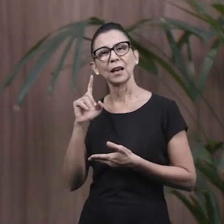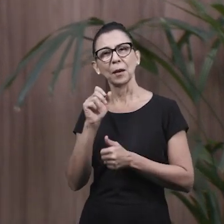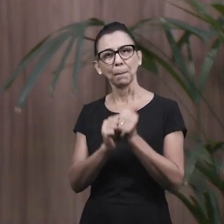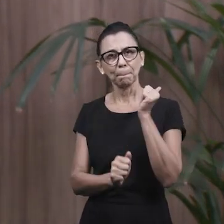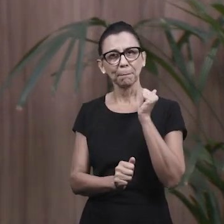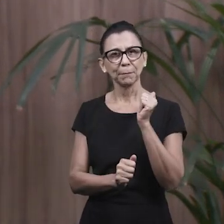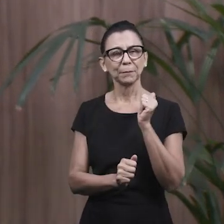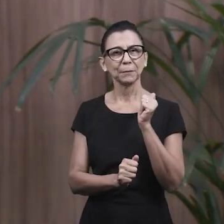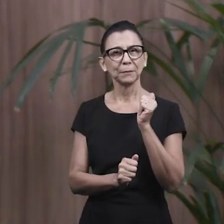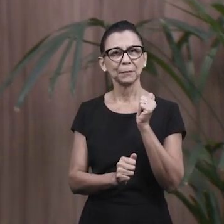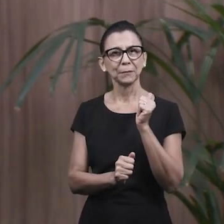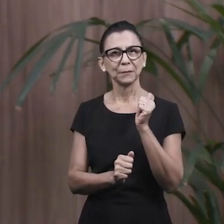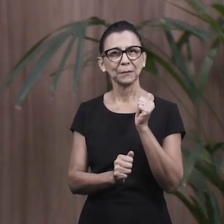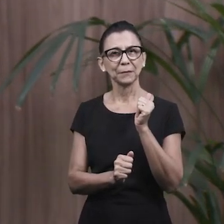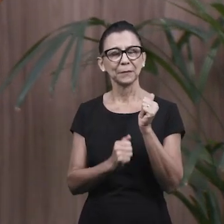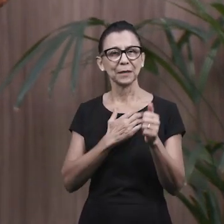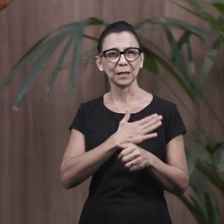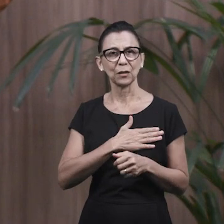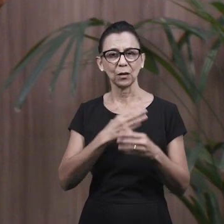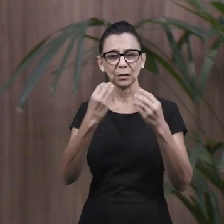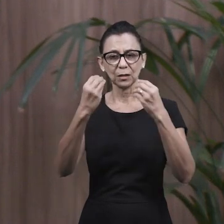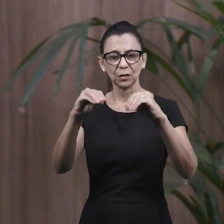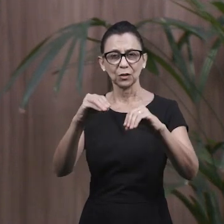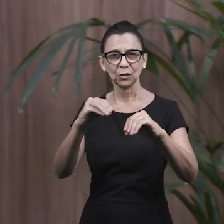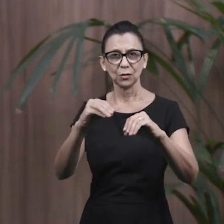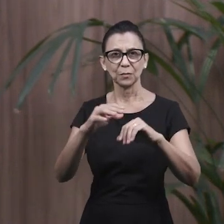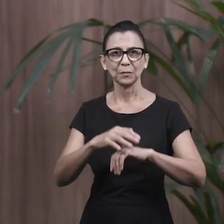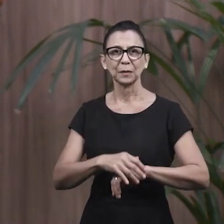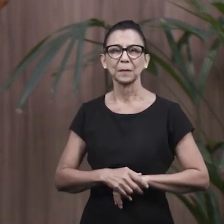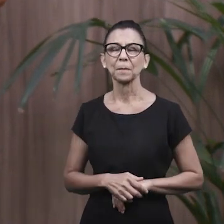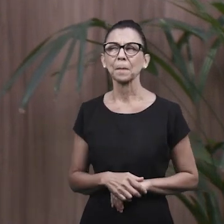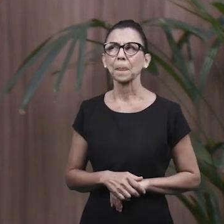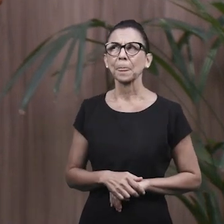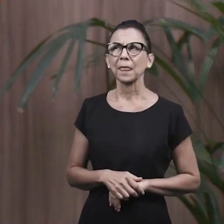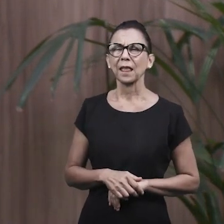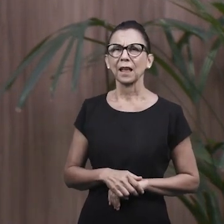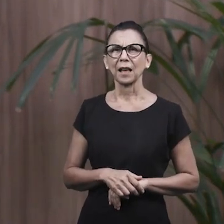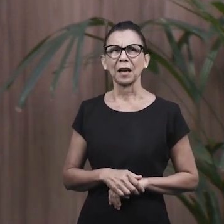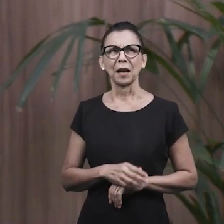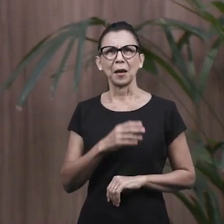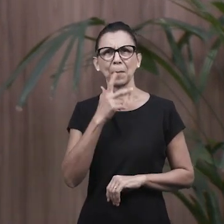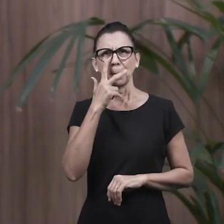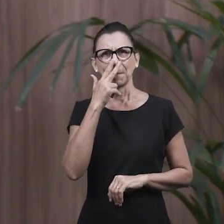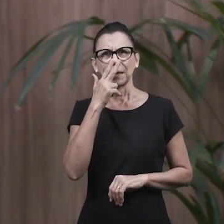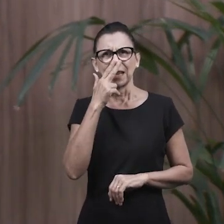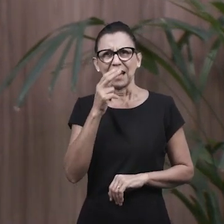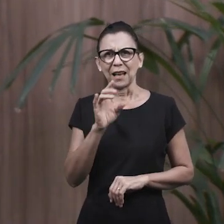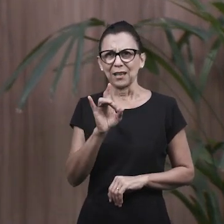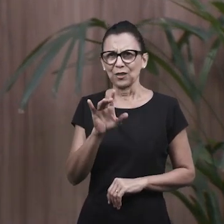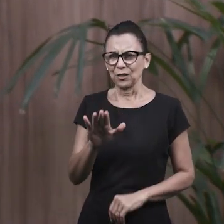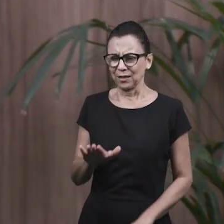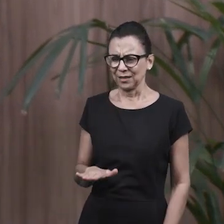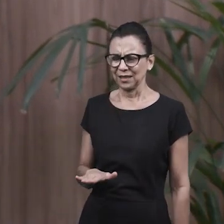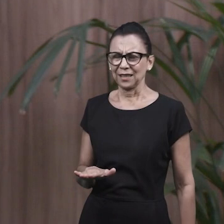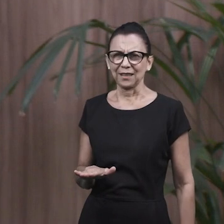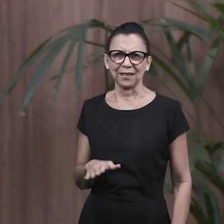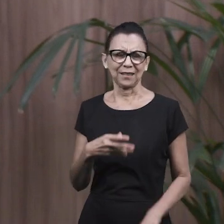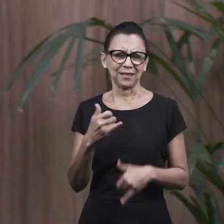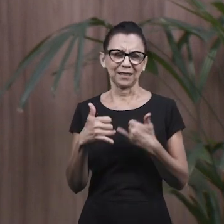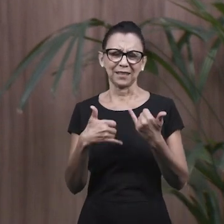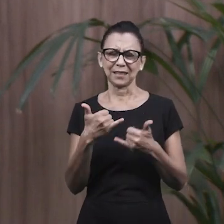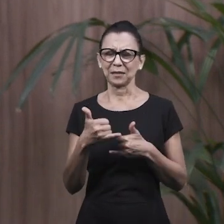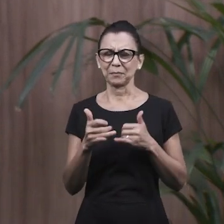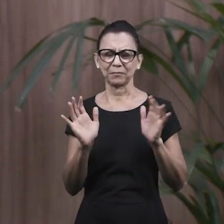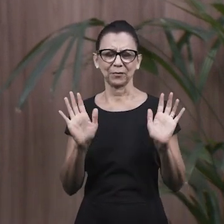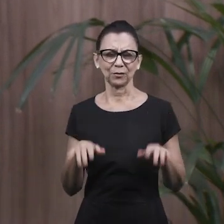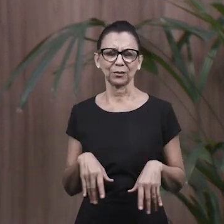du sport? Quand nous parlons de jeu, il paraît qu'il s'agit simplement de l'univers infantile lié simplement